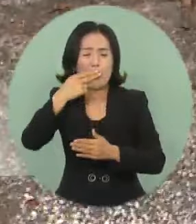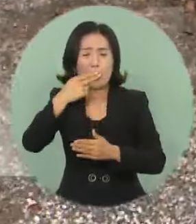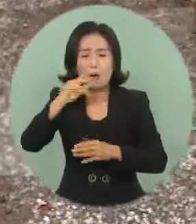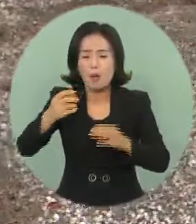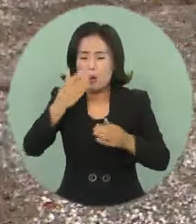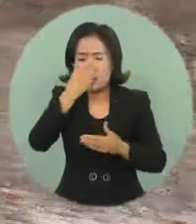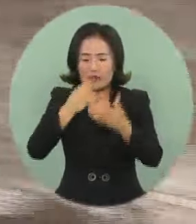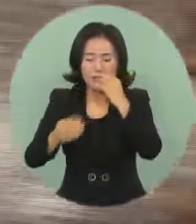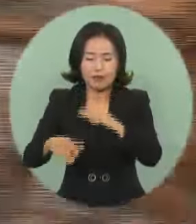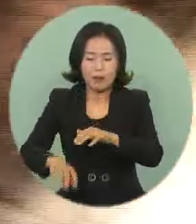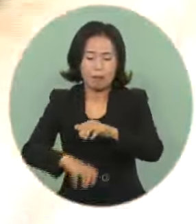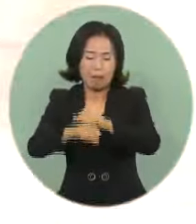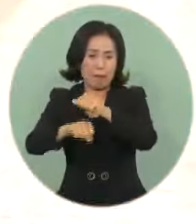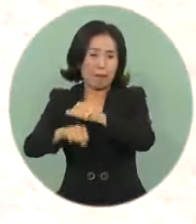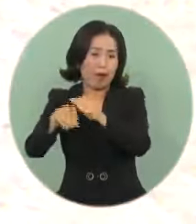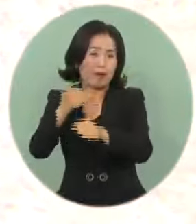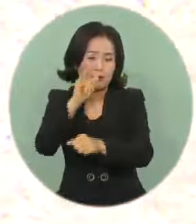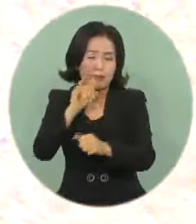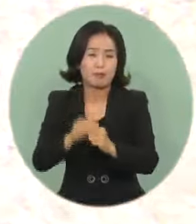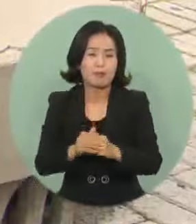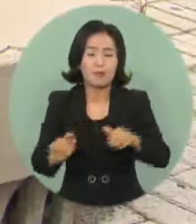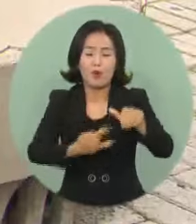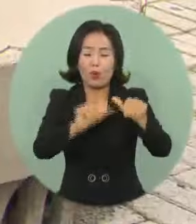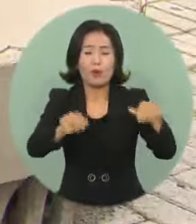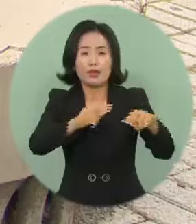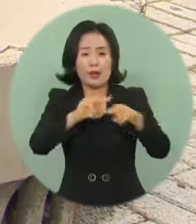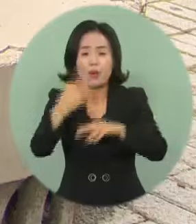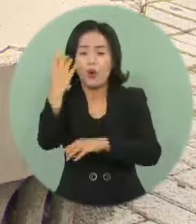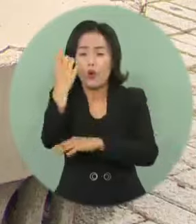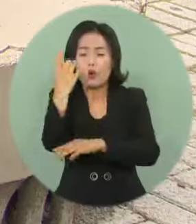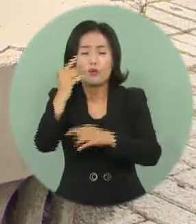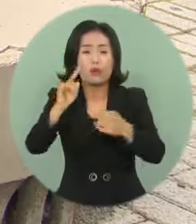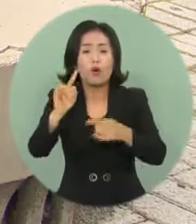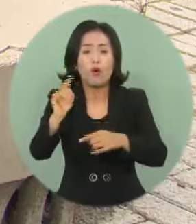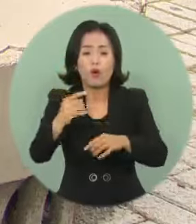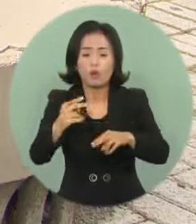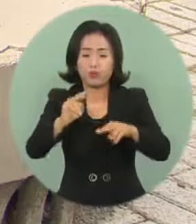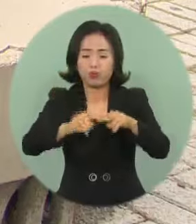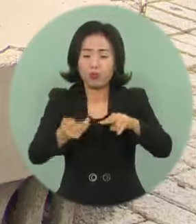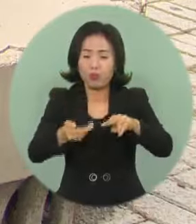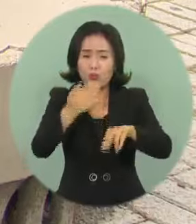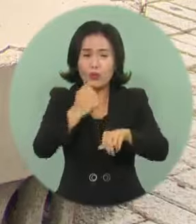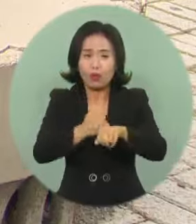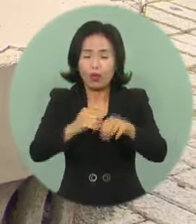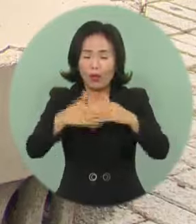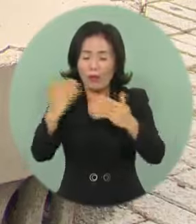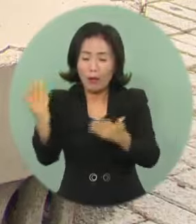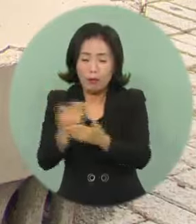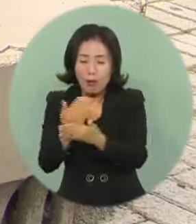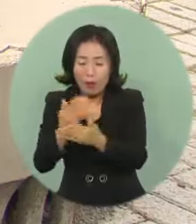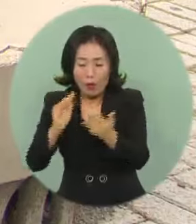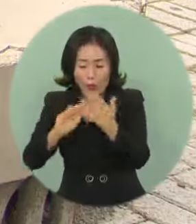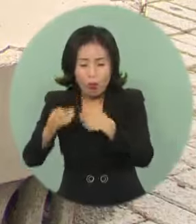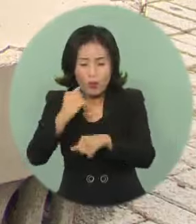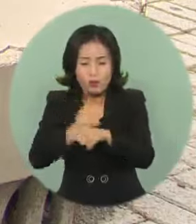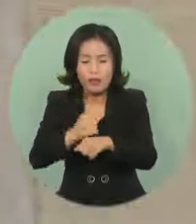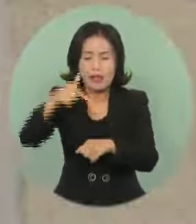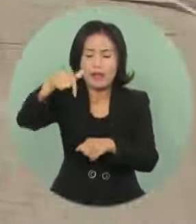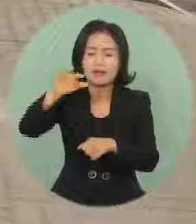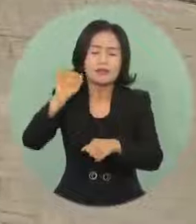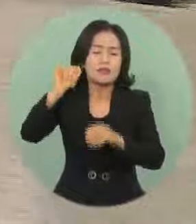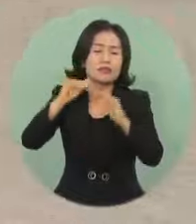등 쓰레기가 가득합니다. 5월 걸상에 올려져 있던 적재물을 치우니 그제야 강상철 열사를 추모하는 글귀가